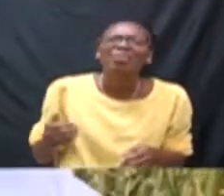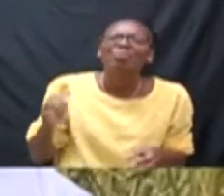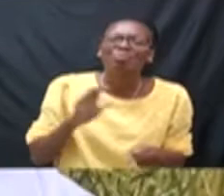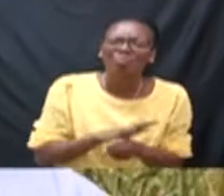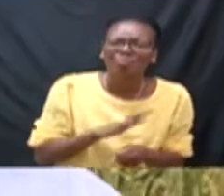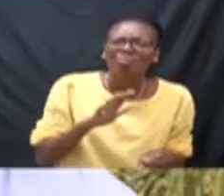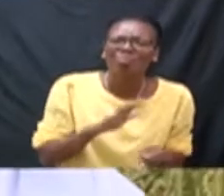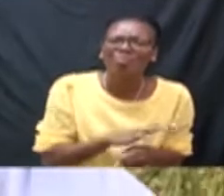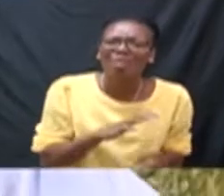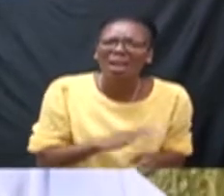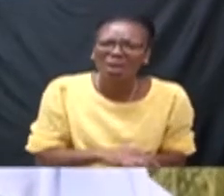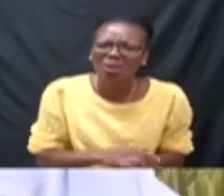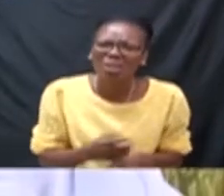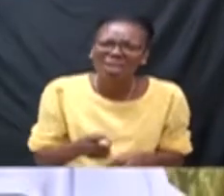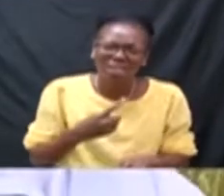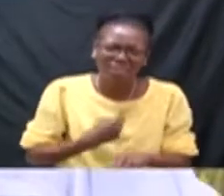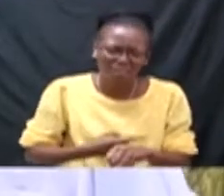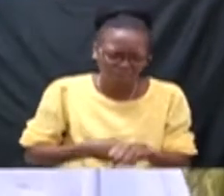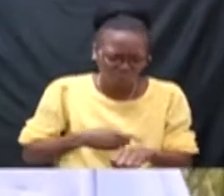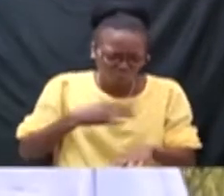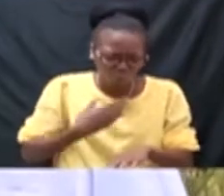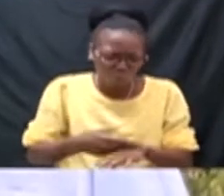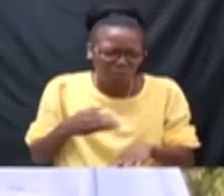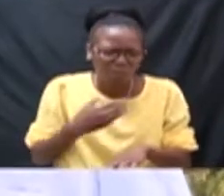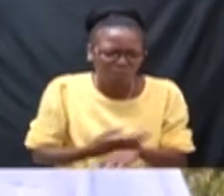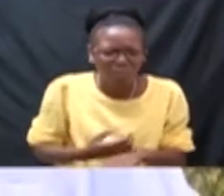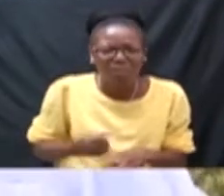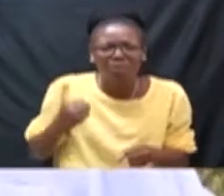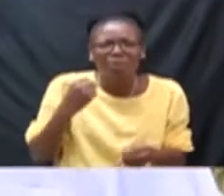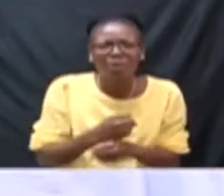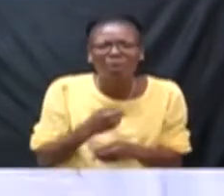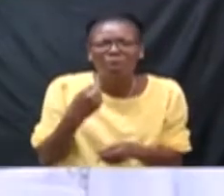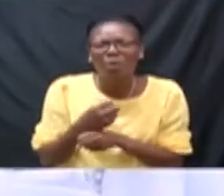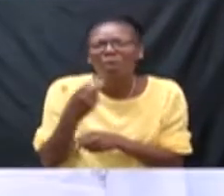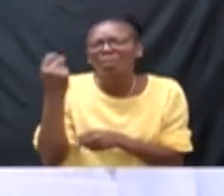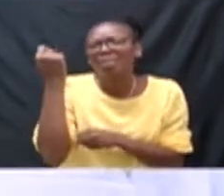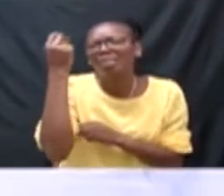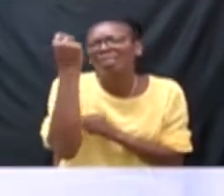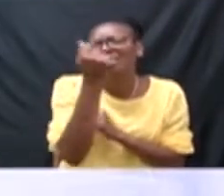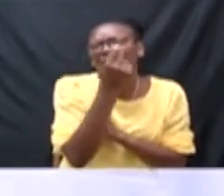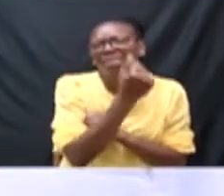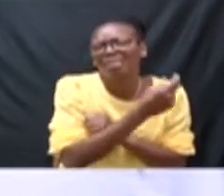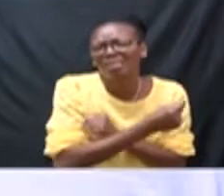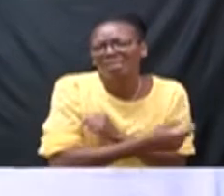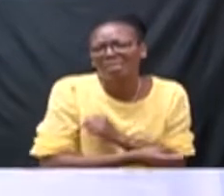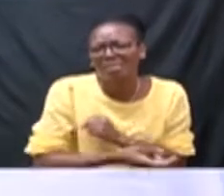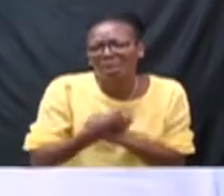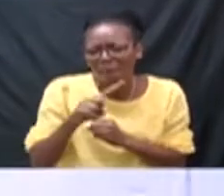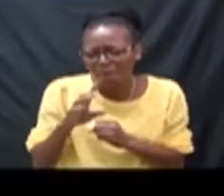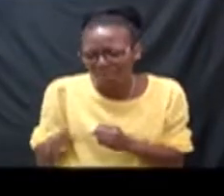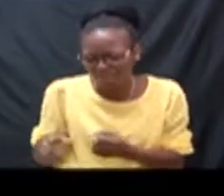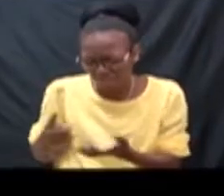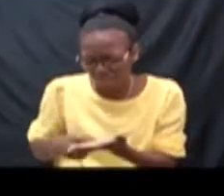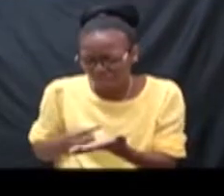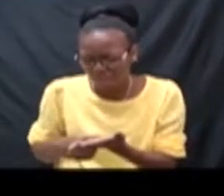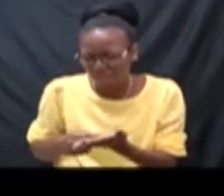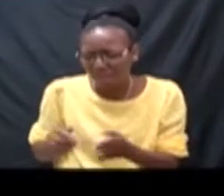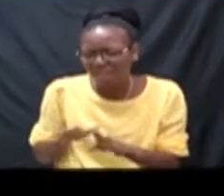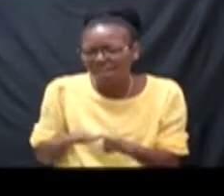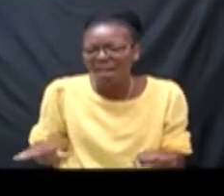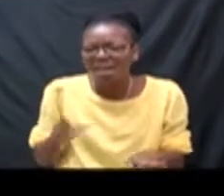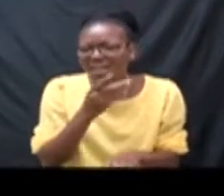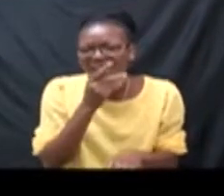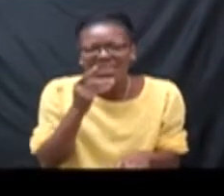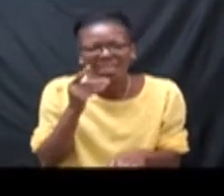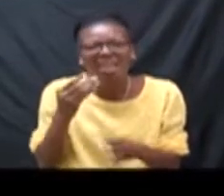So haina tatizo sana. Yeah, unaweza tu kuifanya vile mnafanya mahindi. Habari